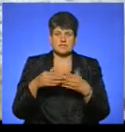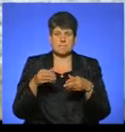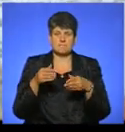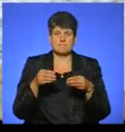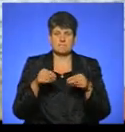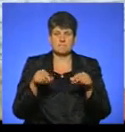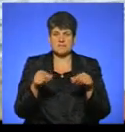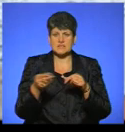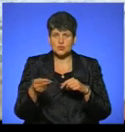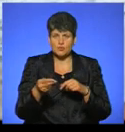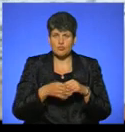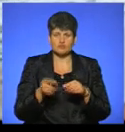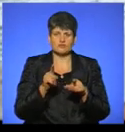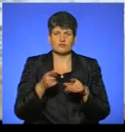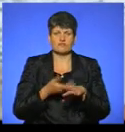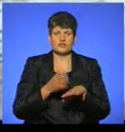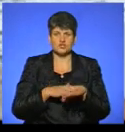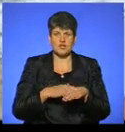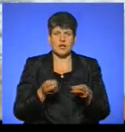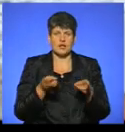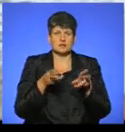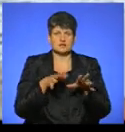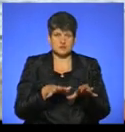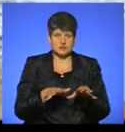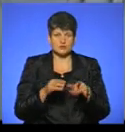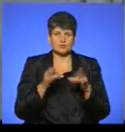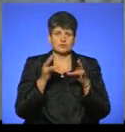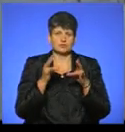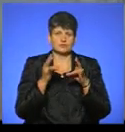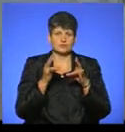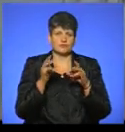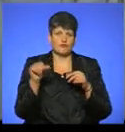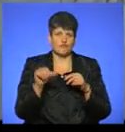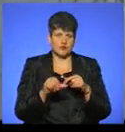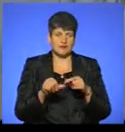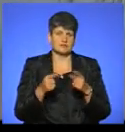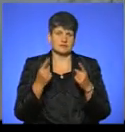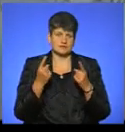Ну, самі розумієте, шкода немала. Треба щось робити.